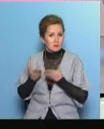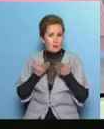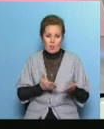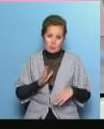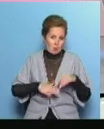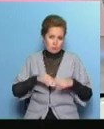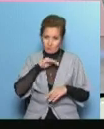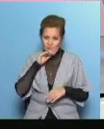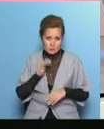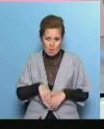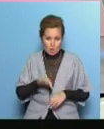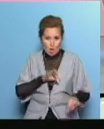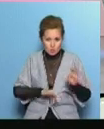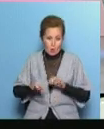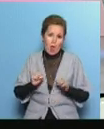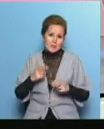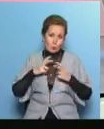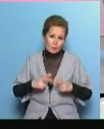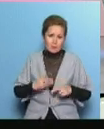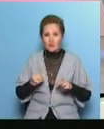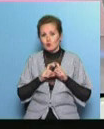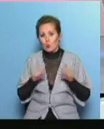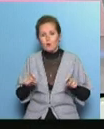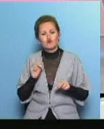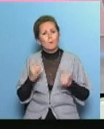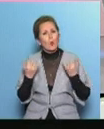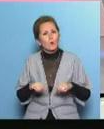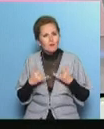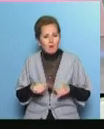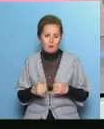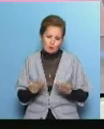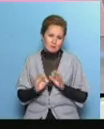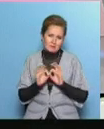конструкторы, а студенты и школьники. Чем удивляли, знают наши корреспонденты.